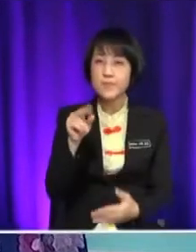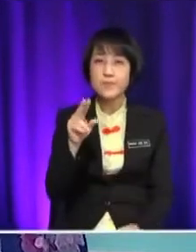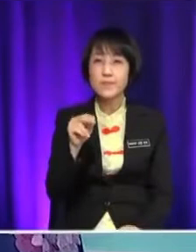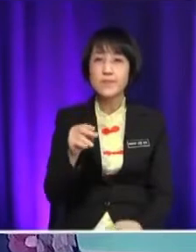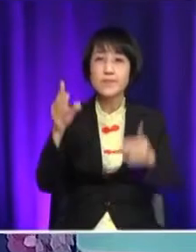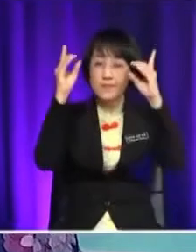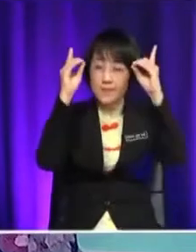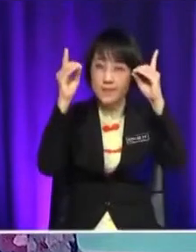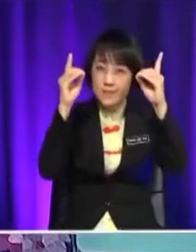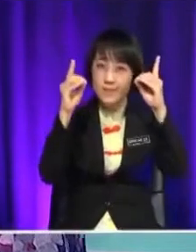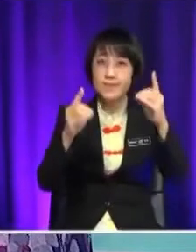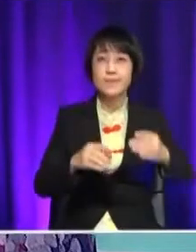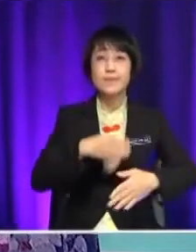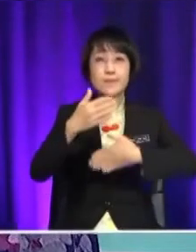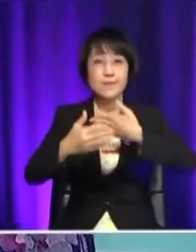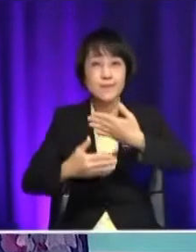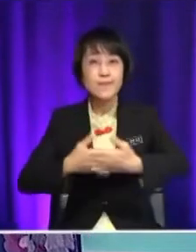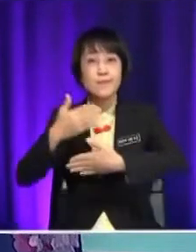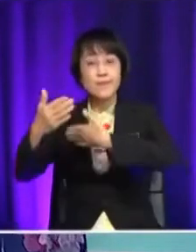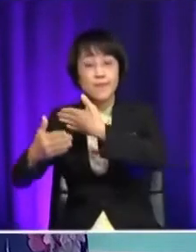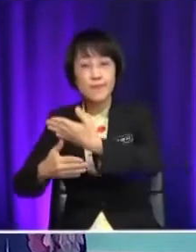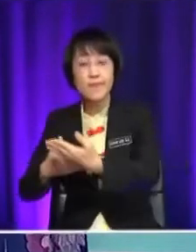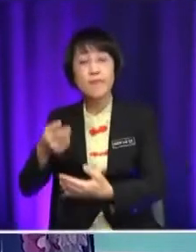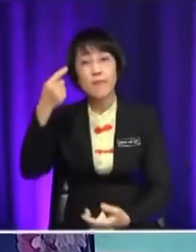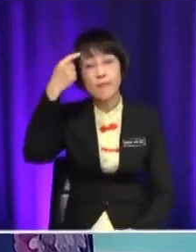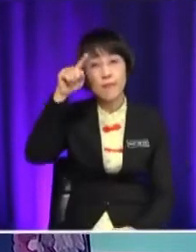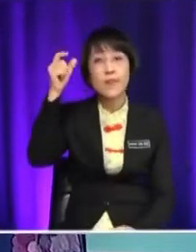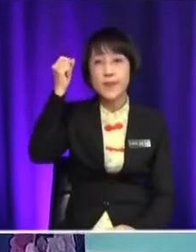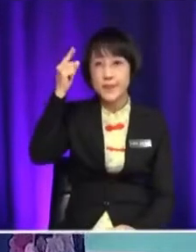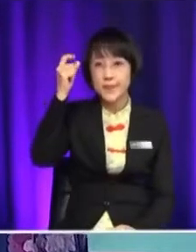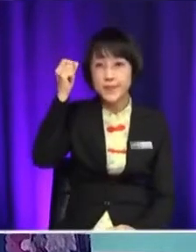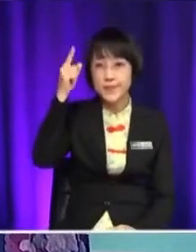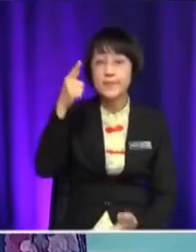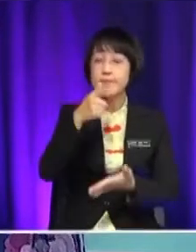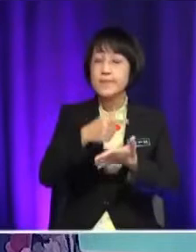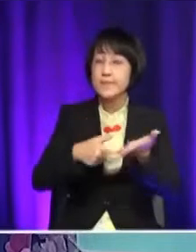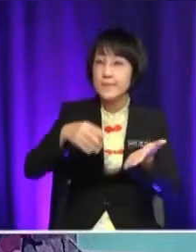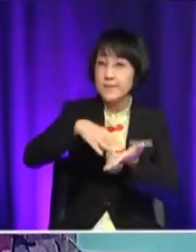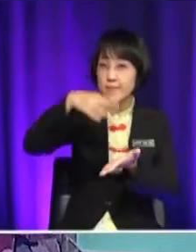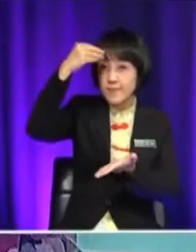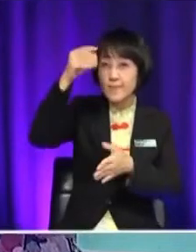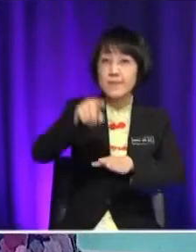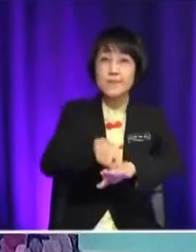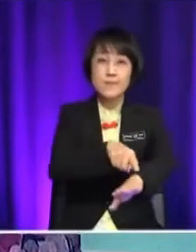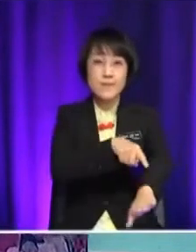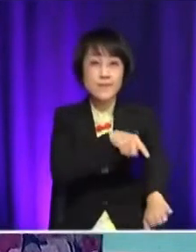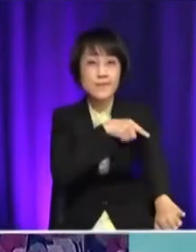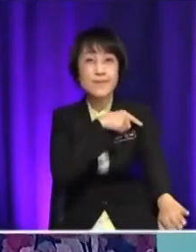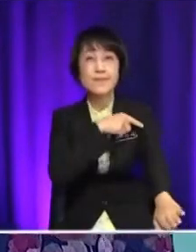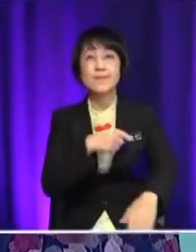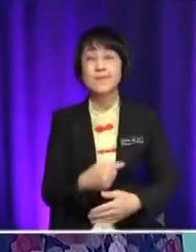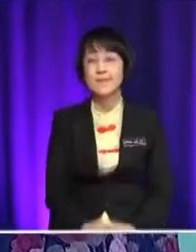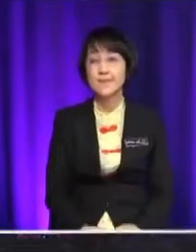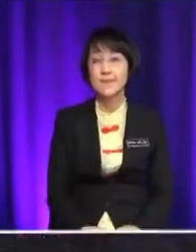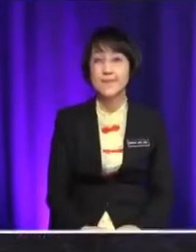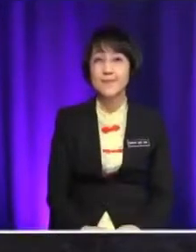ke semasa untuk memahami apa yang dipelajari sepanjang sesi tersebut. Betul cikgu. Mereka ada banyak